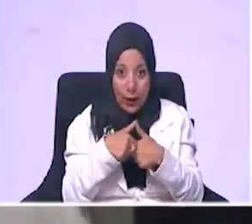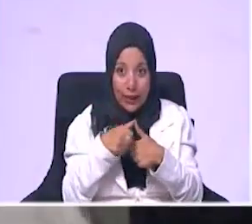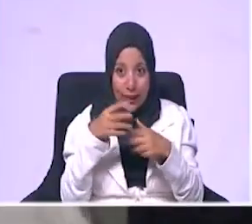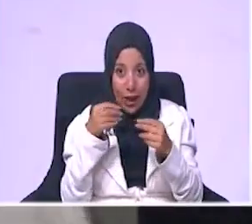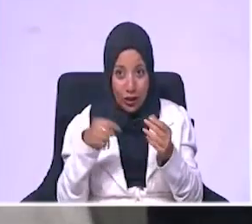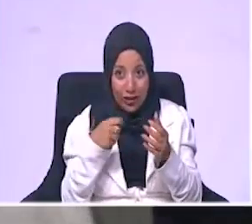طبعا